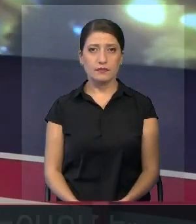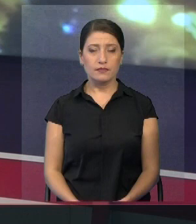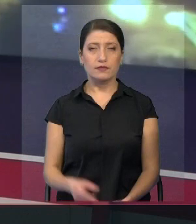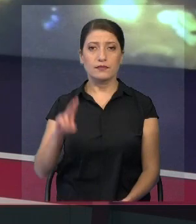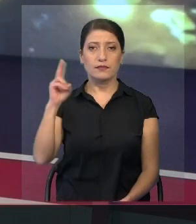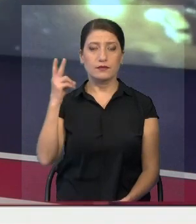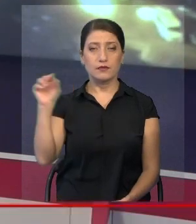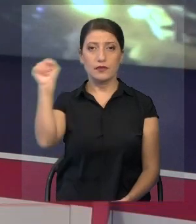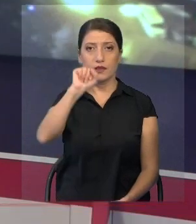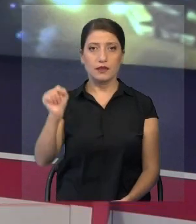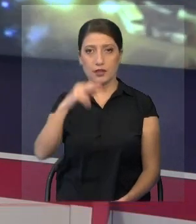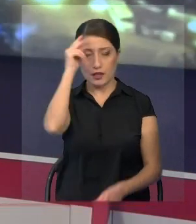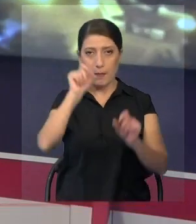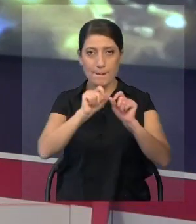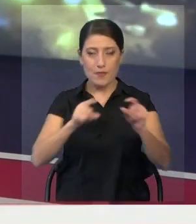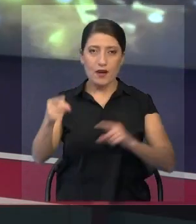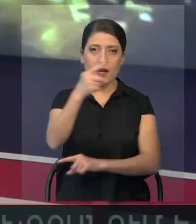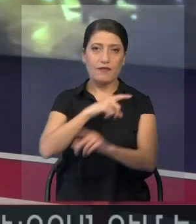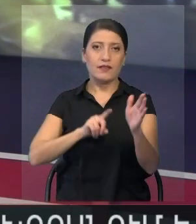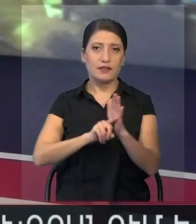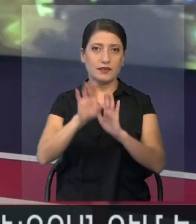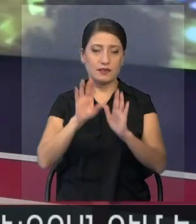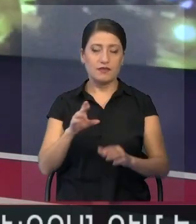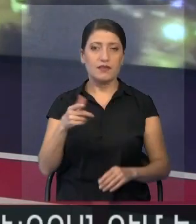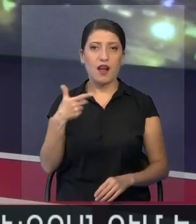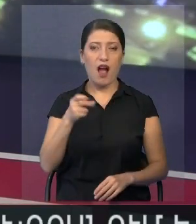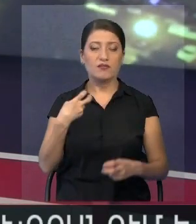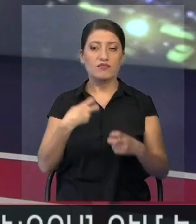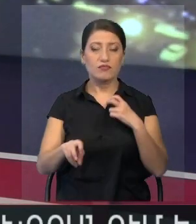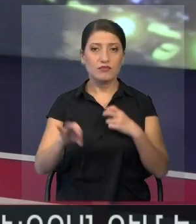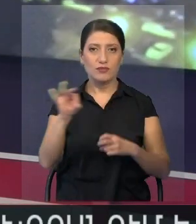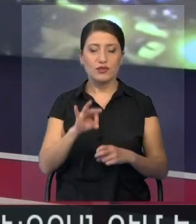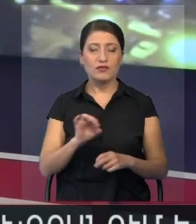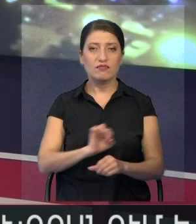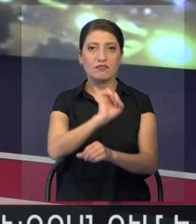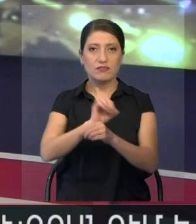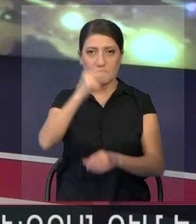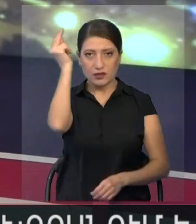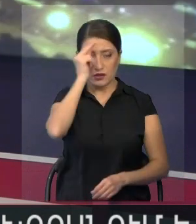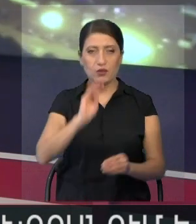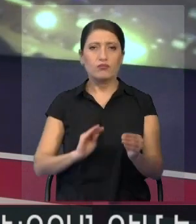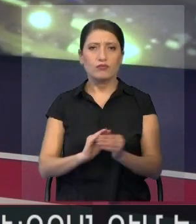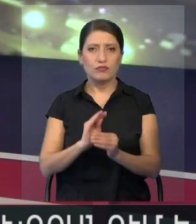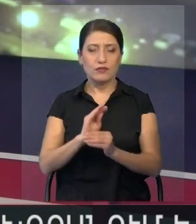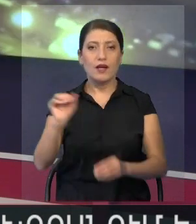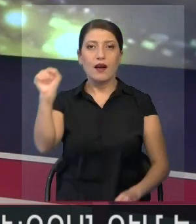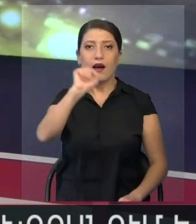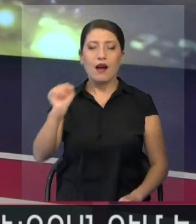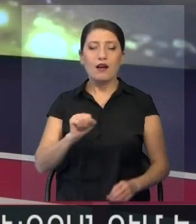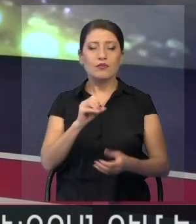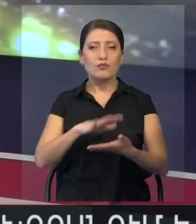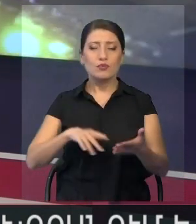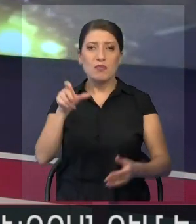Երկու շաբթի Արցախի դպրոցներում դասերը կվերսկսվեն, գազանջատման պատճառով ընդհատված դասաժամերը կլրացվեն։ Արցախում շարունակվում է